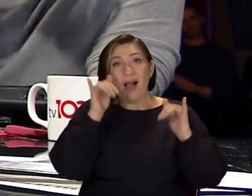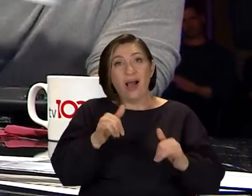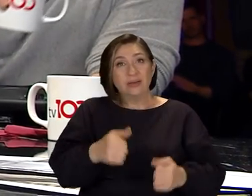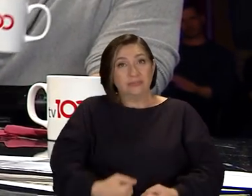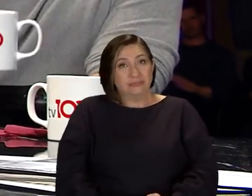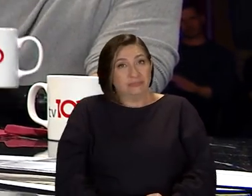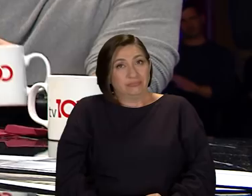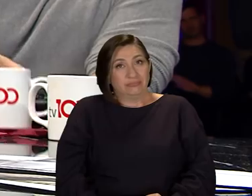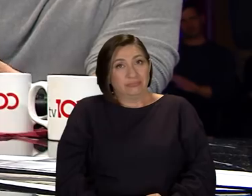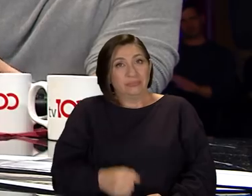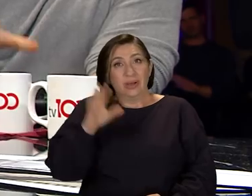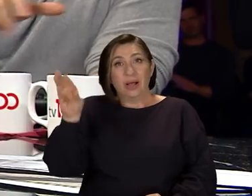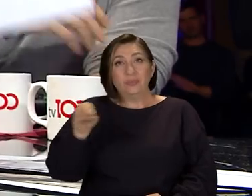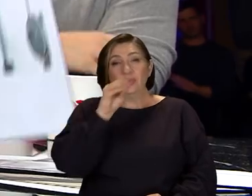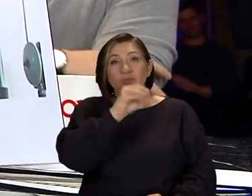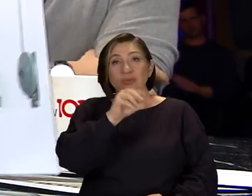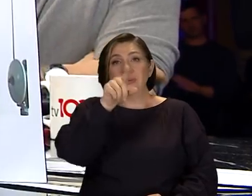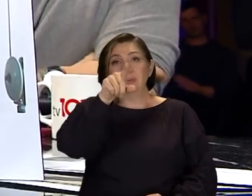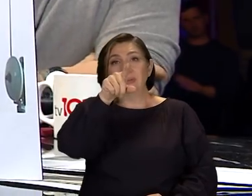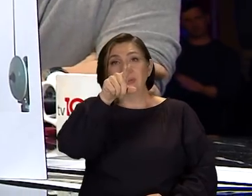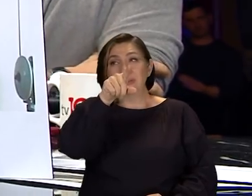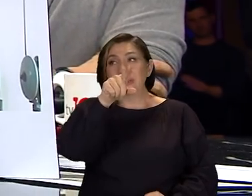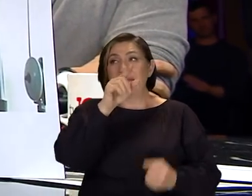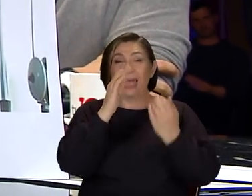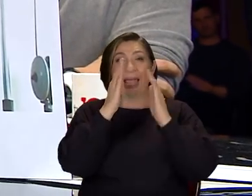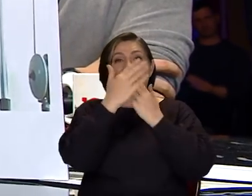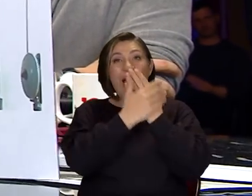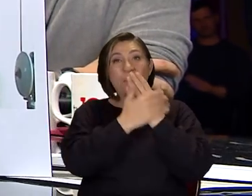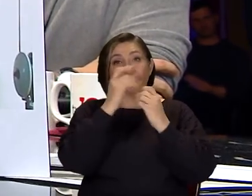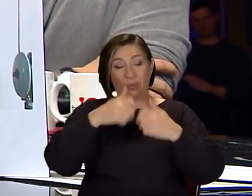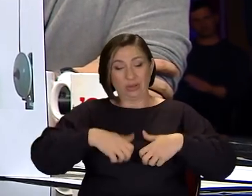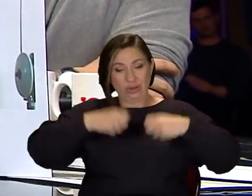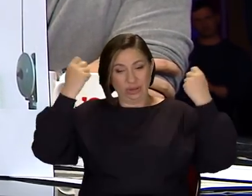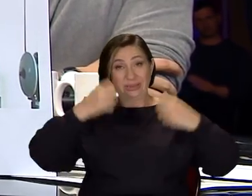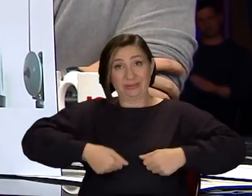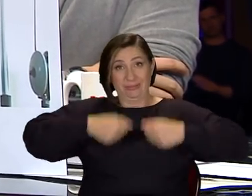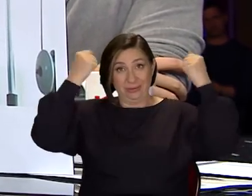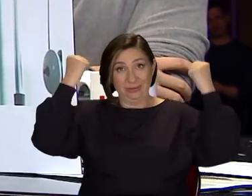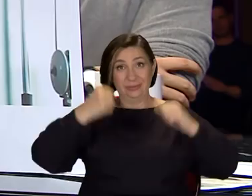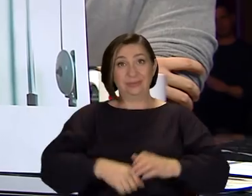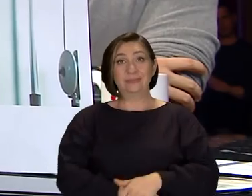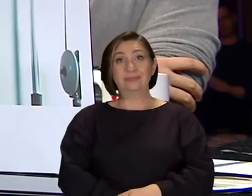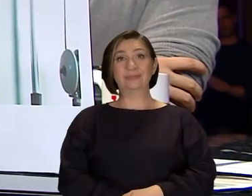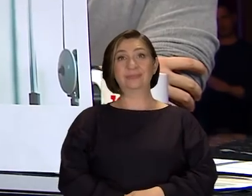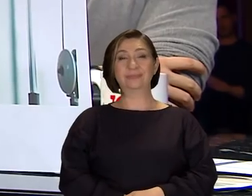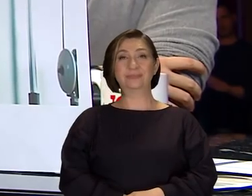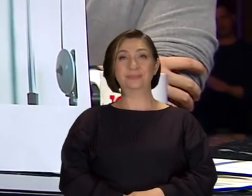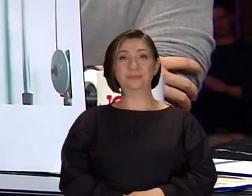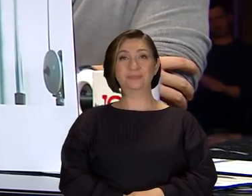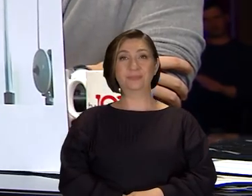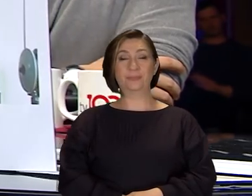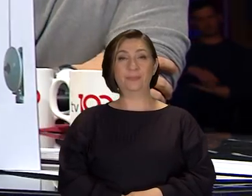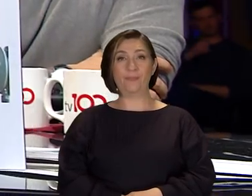poz. Bu da oradan herhalde. Bak burada da diyor ki kapak yapacağım seni aç. Kaldır. Değil mi? Böyle bir